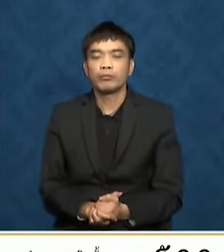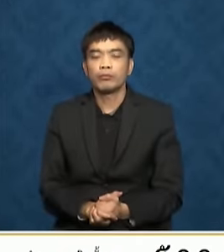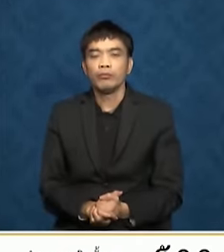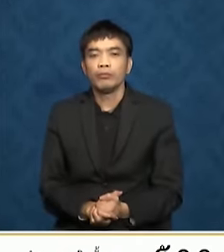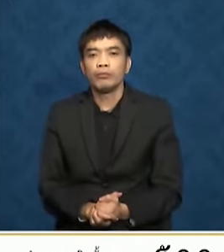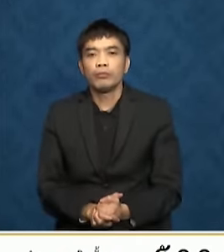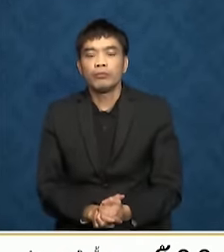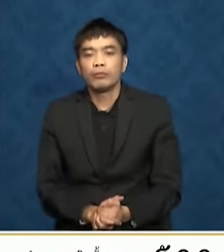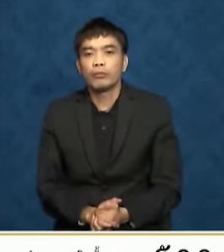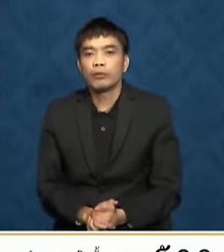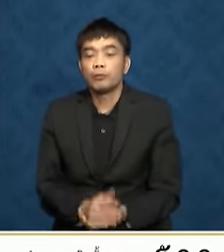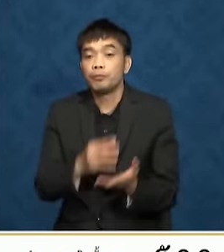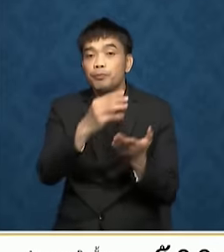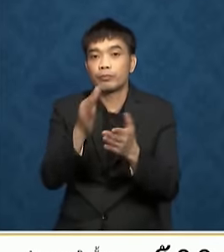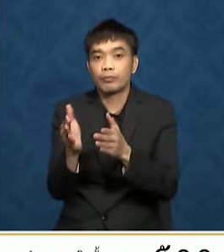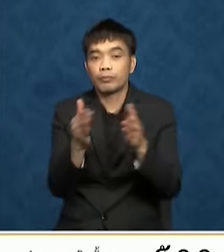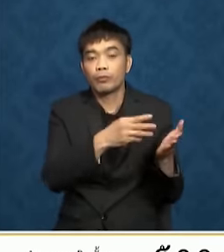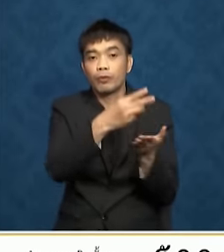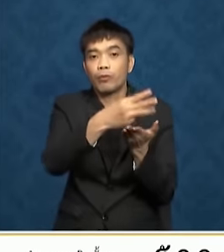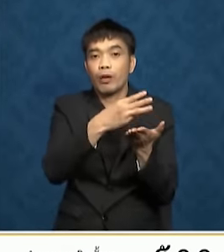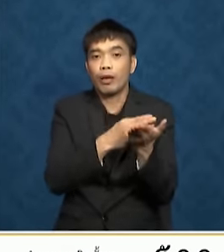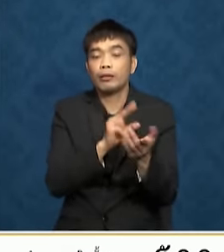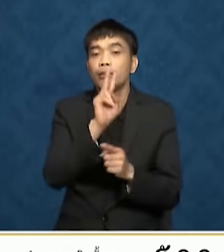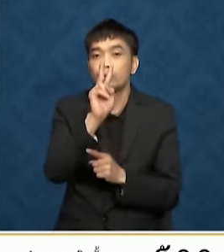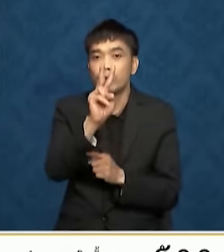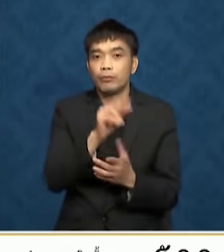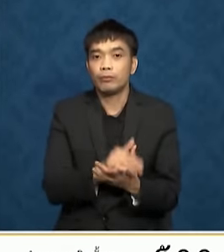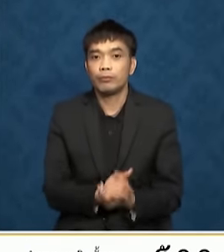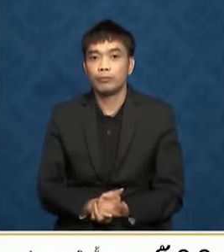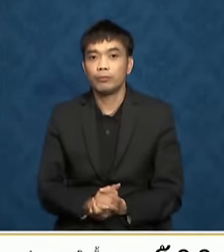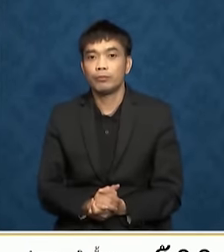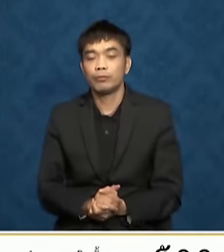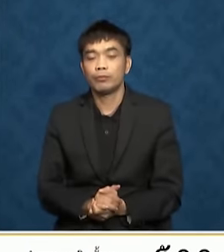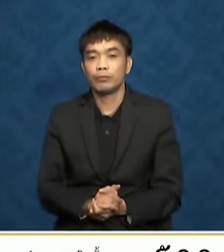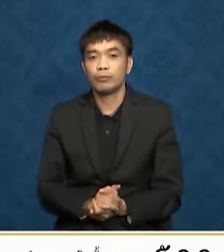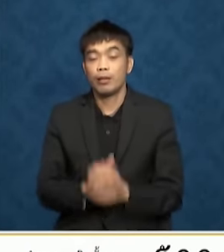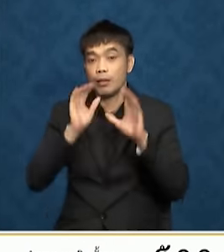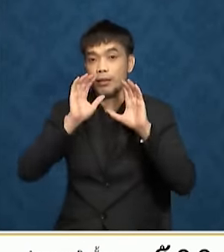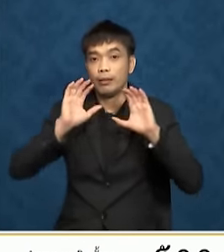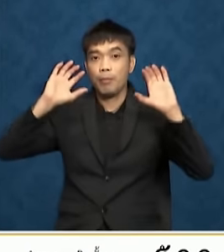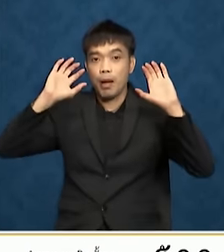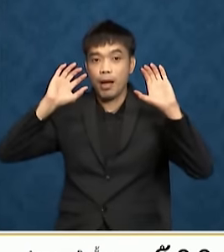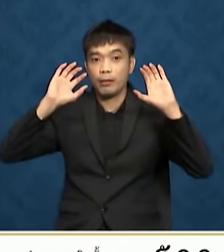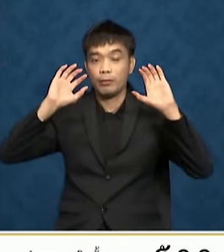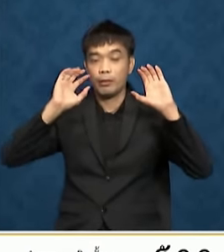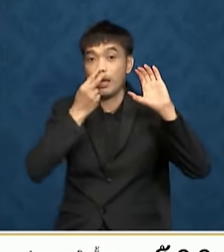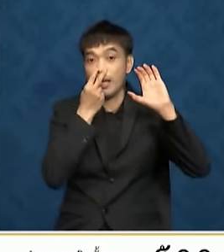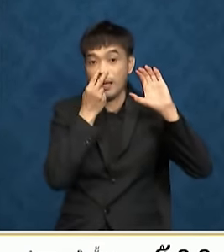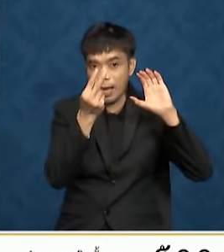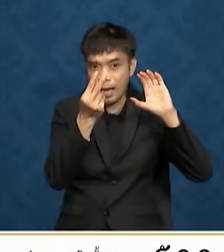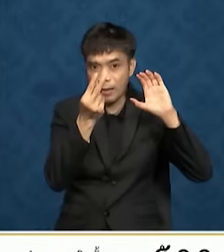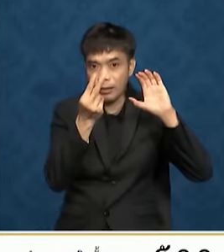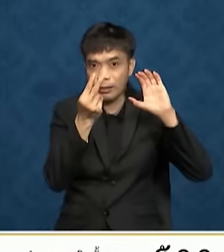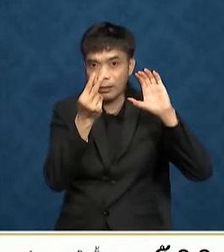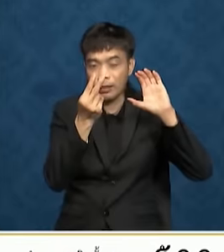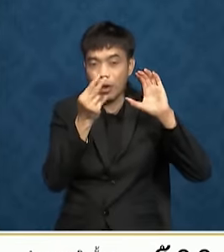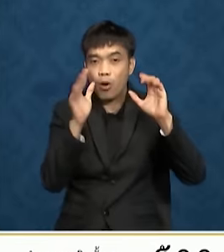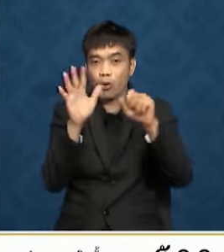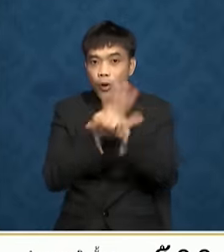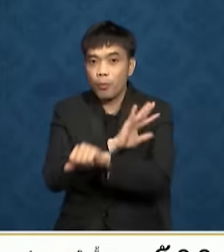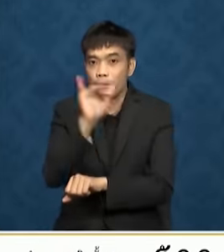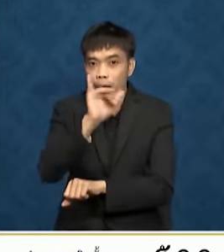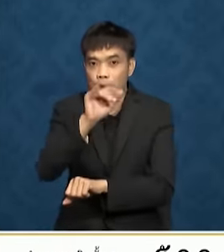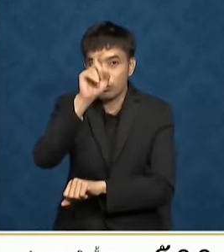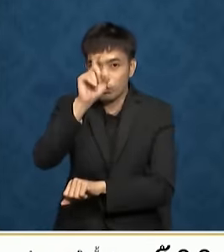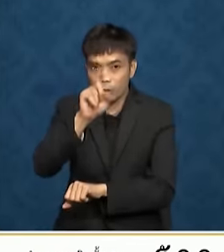ของวาระที่ 2ครับในขณะที่รัฐบาลมองเห็นมองขาดต้องกระตุ้น